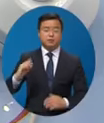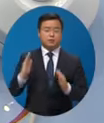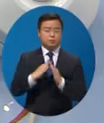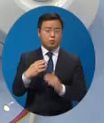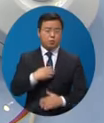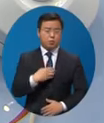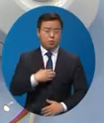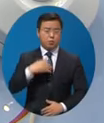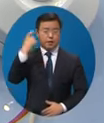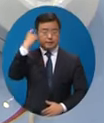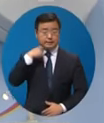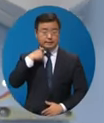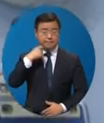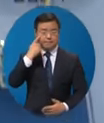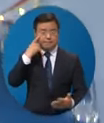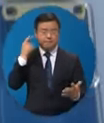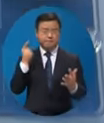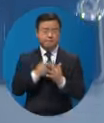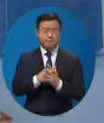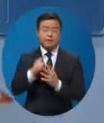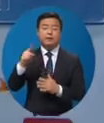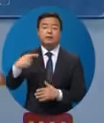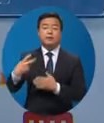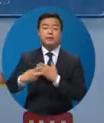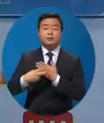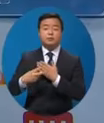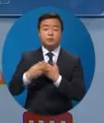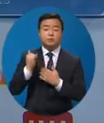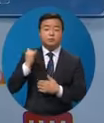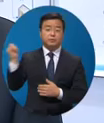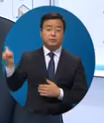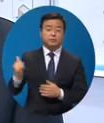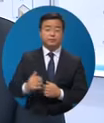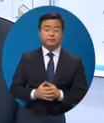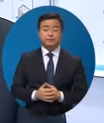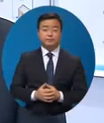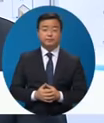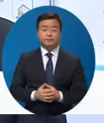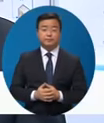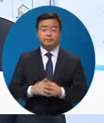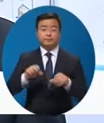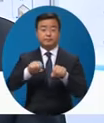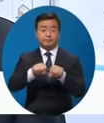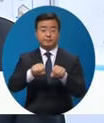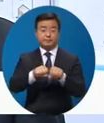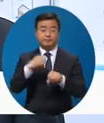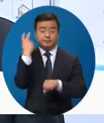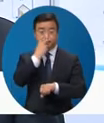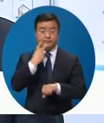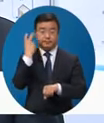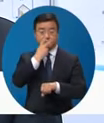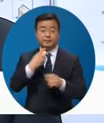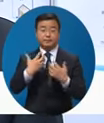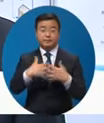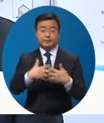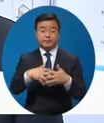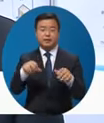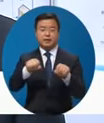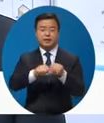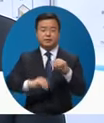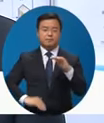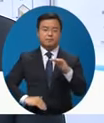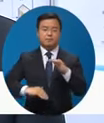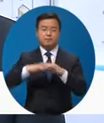감지하는 즉시 의료기관에 구조 요청을 해주기도 합니다. 그다음에 이제 가스 감지기에 가스가 찼을